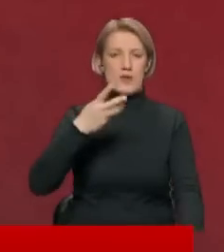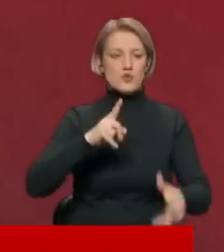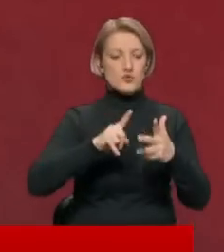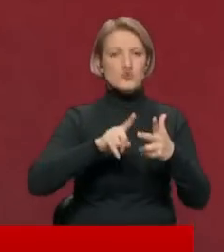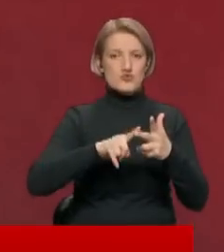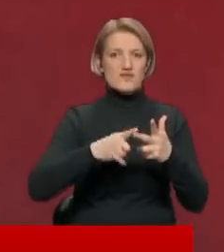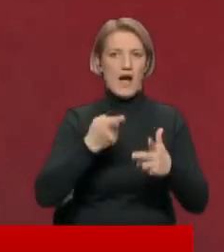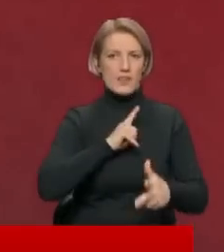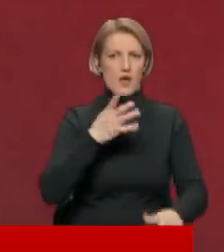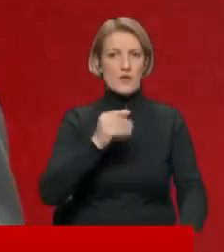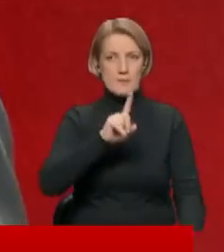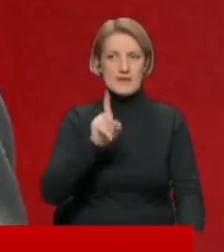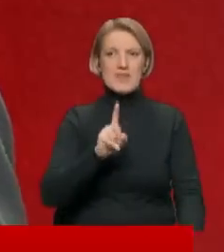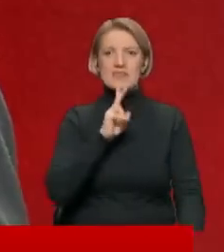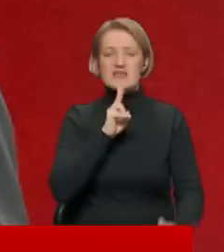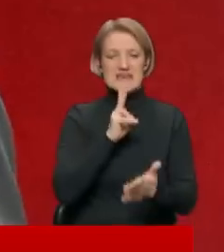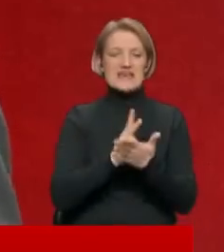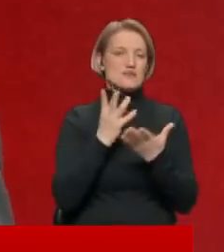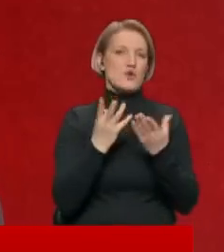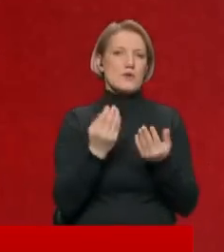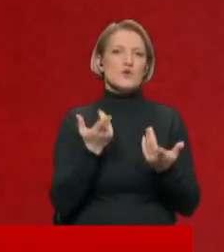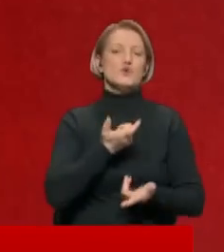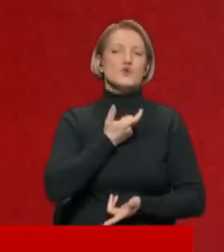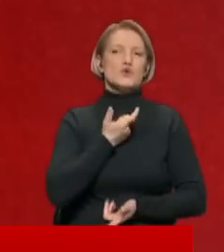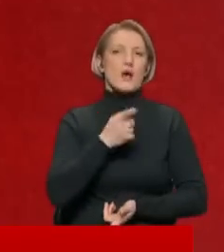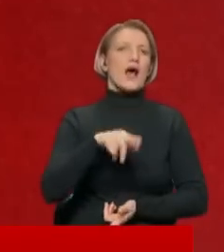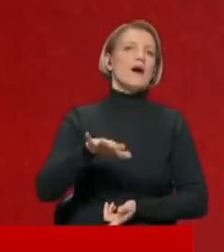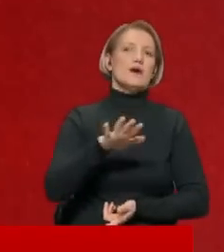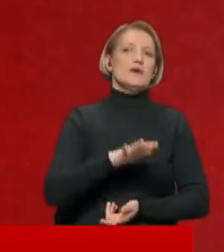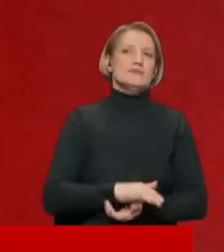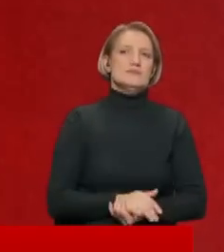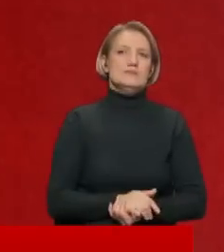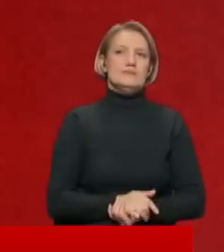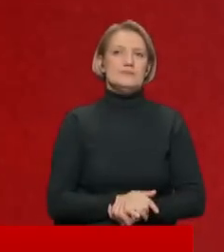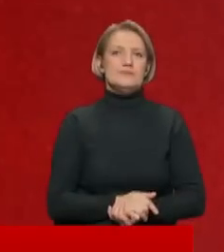aday olabilir mi çok net olamaz Yani pek çok hukukçu II